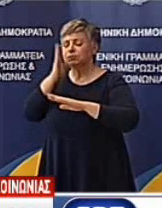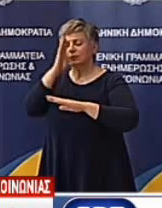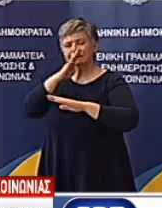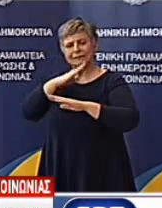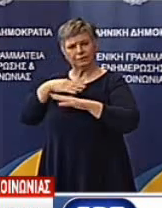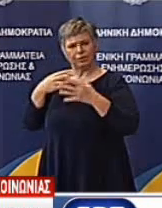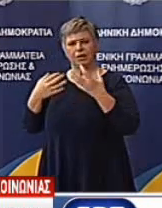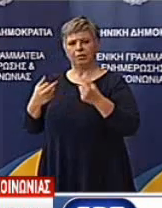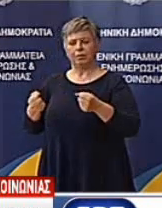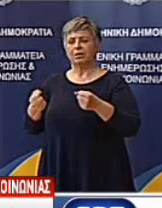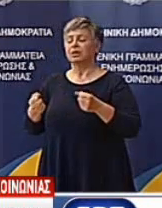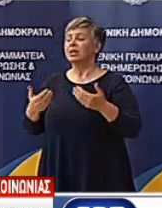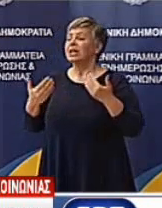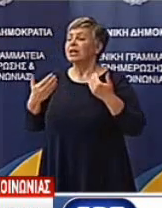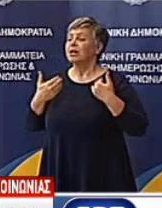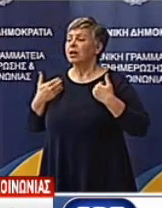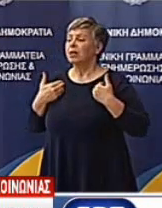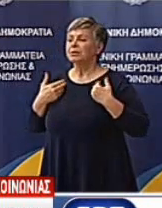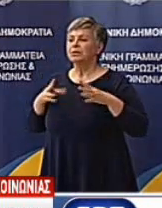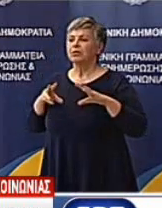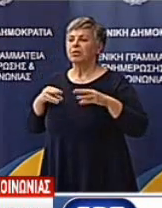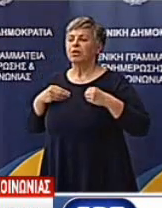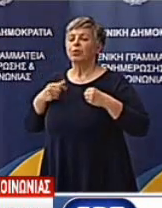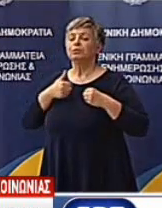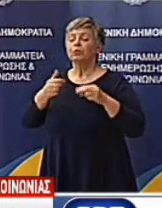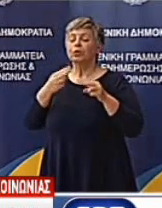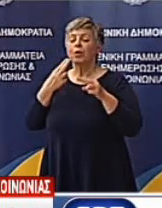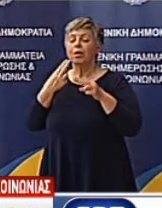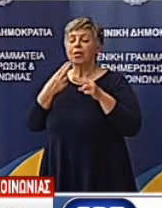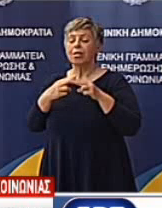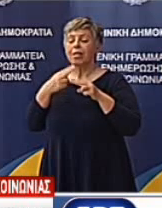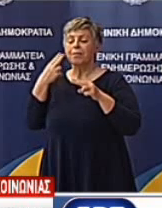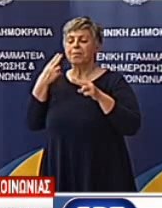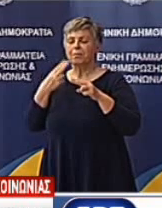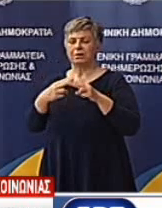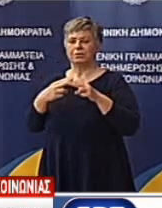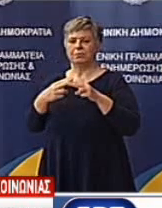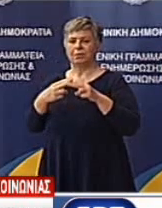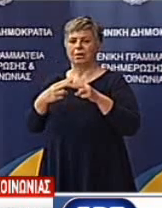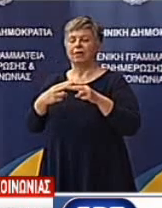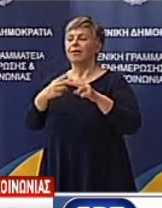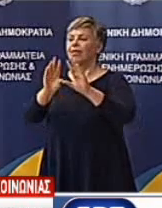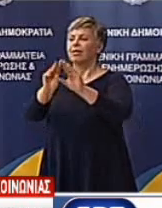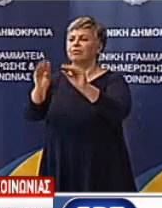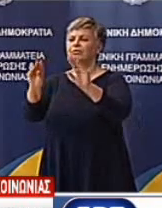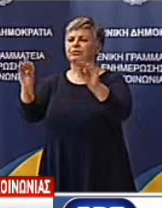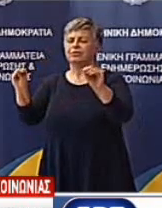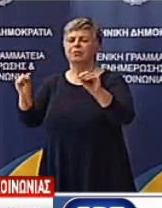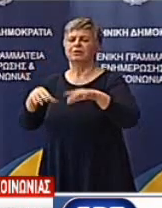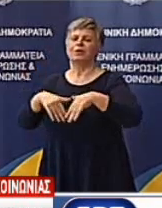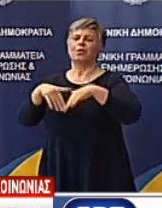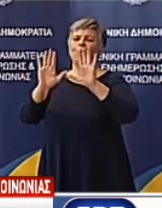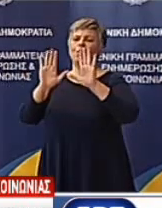πολιτική επί επίσημων δηλώσεων με όνομα τεπώνυμα και με τους θεσμούς και όχι